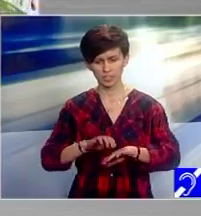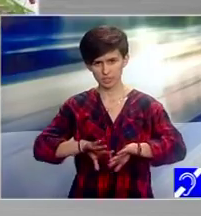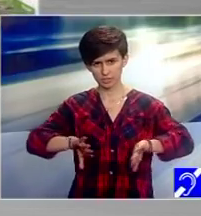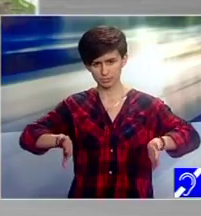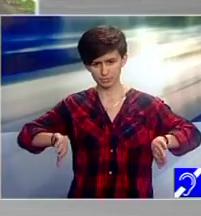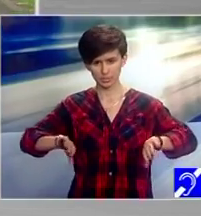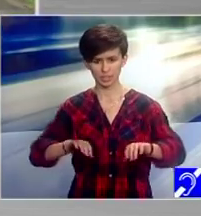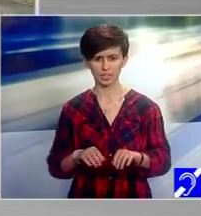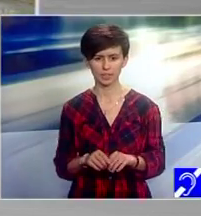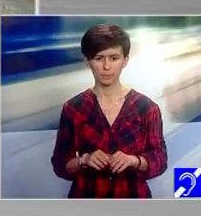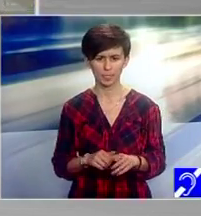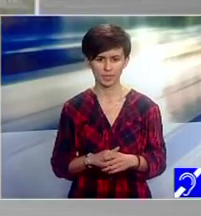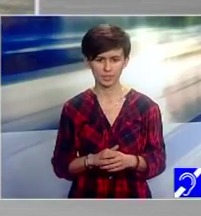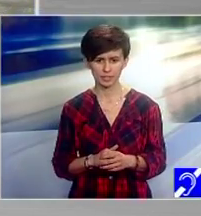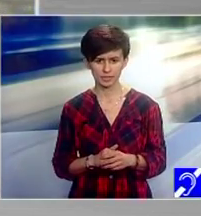traseul, vă rog, stați aici cu noi.